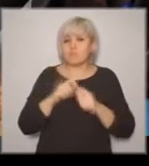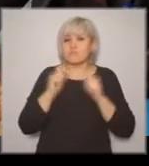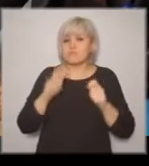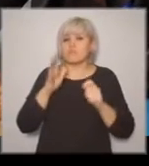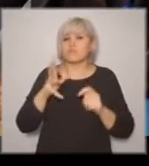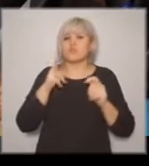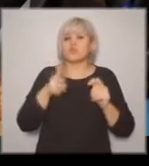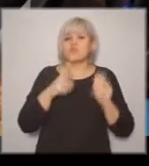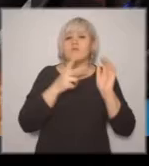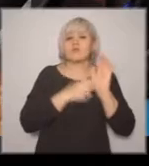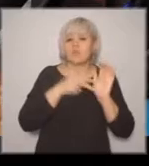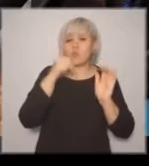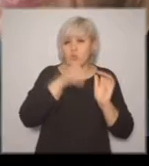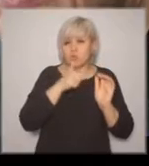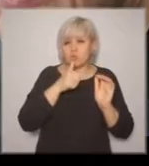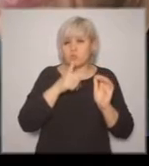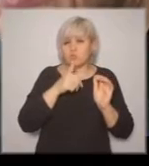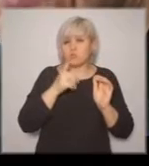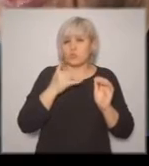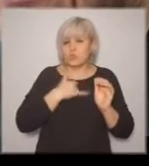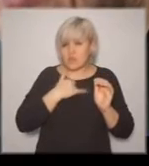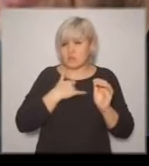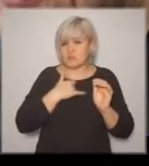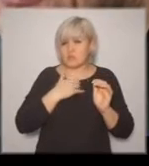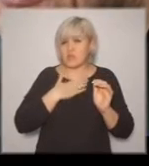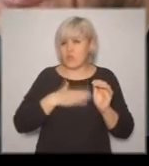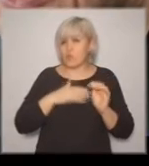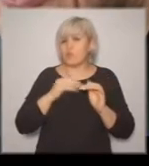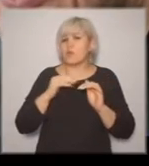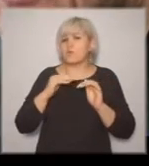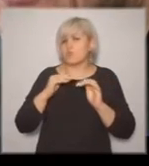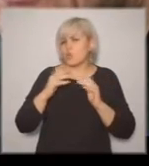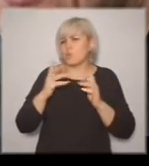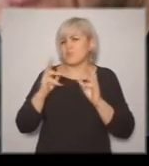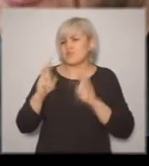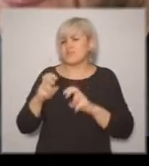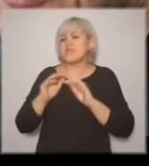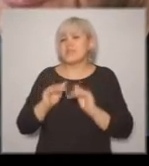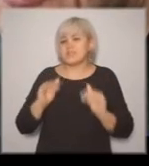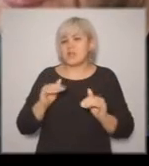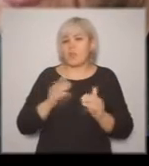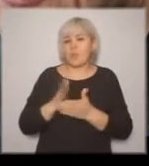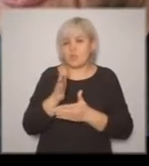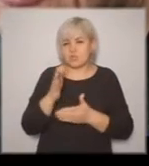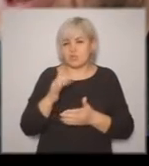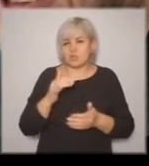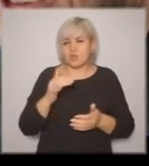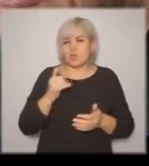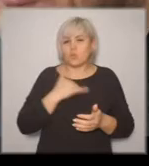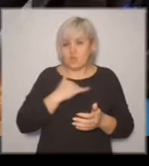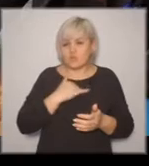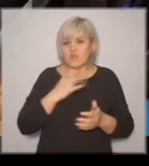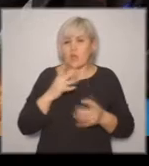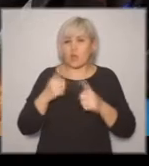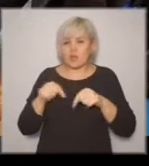человек, если первые вопросы, а такие бывают и довольно часто,